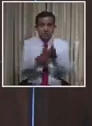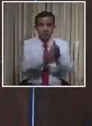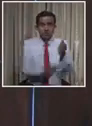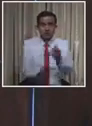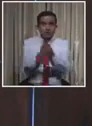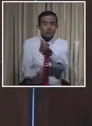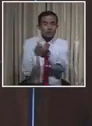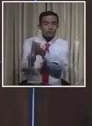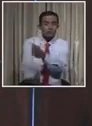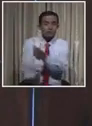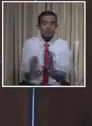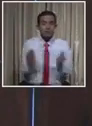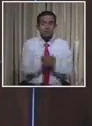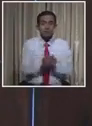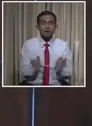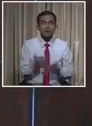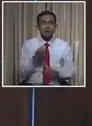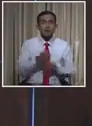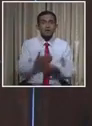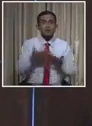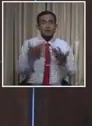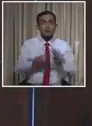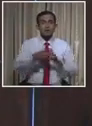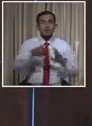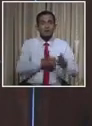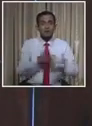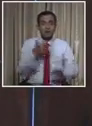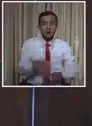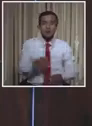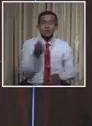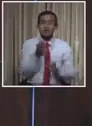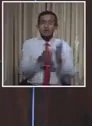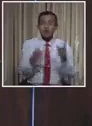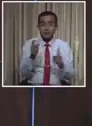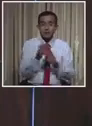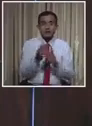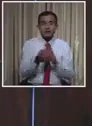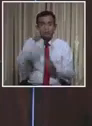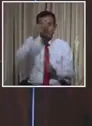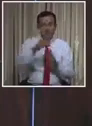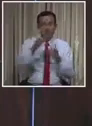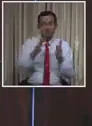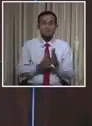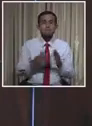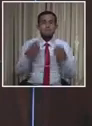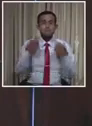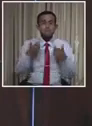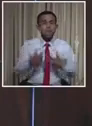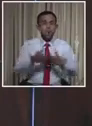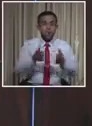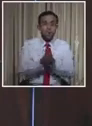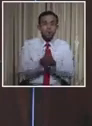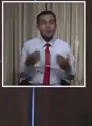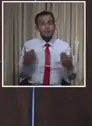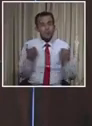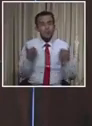විදියට මේ කටයුතු කරන්න අපේ ආණ්ඩුව ලොකු උත්සාහයක් කරන් තියෙනවා. මුදල් ඇමතුමා ජනාධිපතිතුමා අගමැතිතුමා ඇතුළු මේ සියලු දෙනාගේ